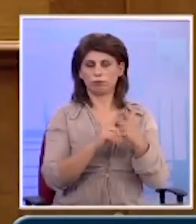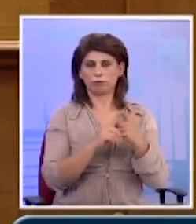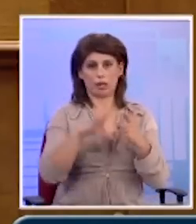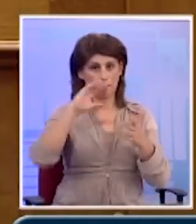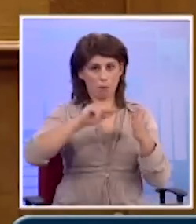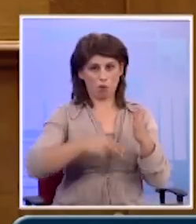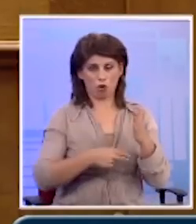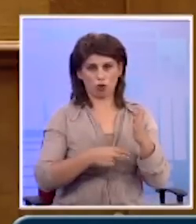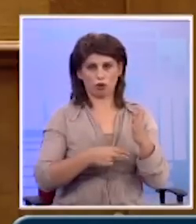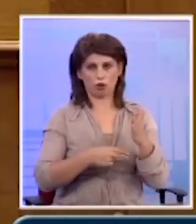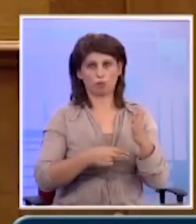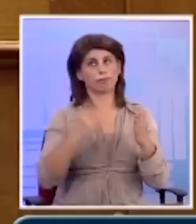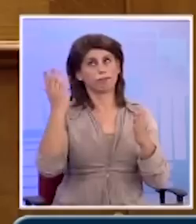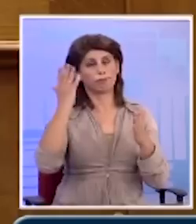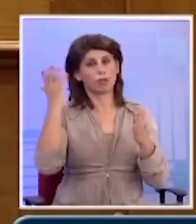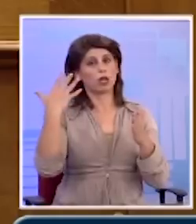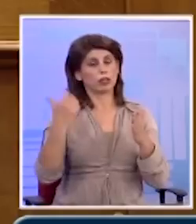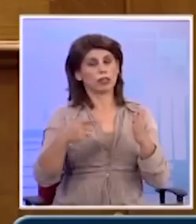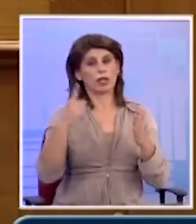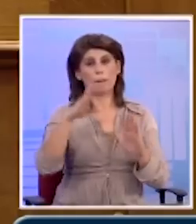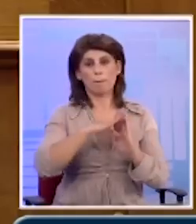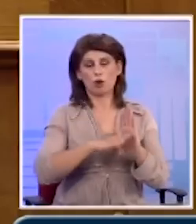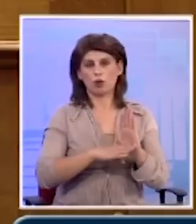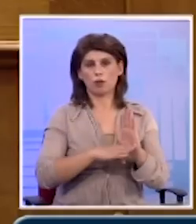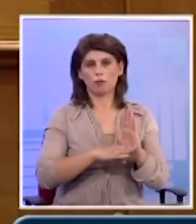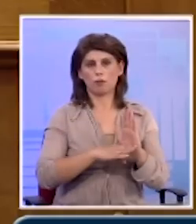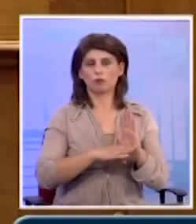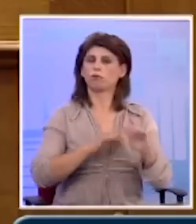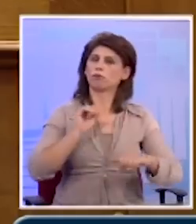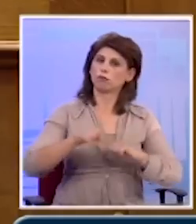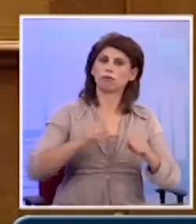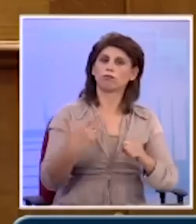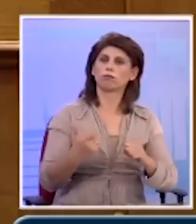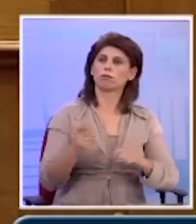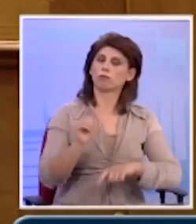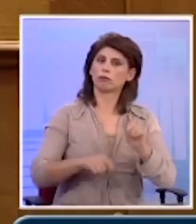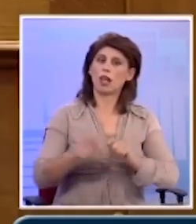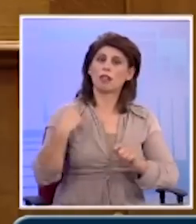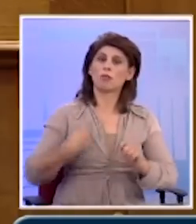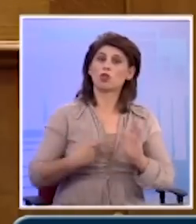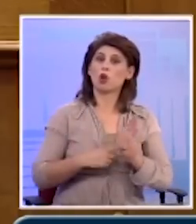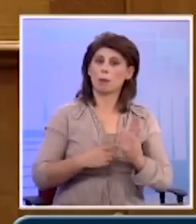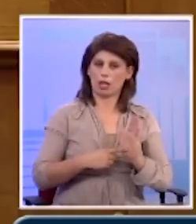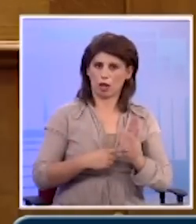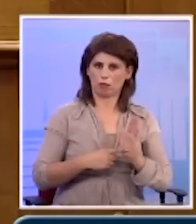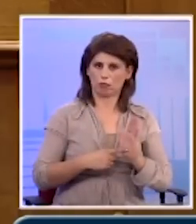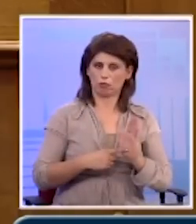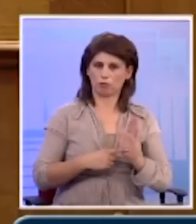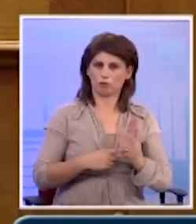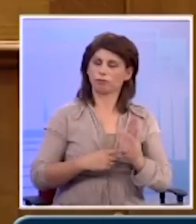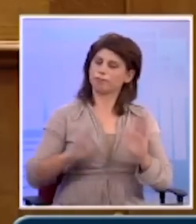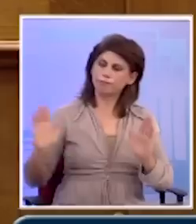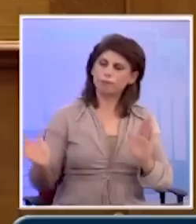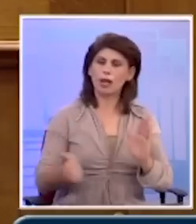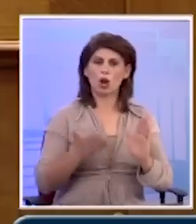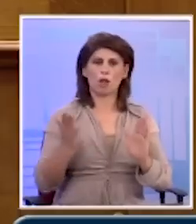το μνημόνιο υποτίθεται ότι ήταν ένα πρόγραμμα το οποίο επιχειρούσε να βάλει σε τάξη τα δημοσιονομικά.